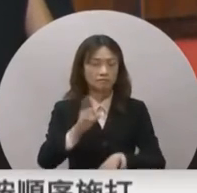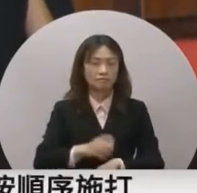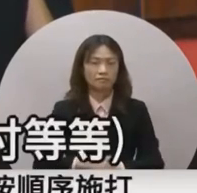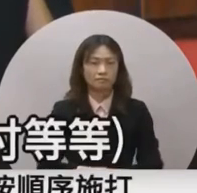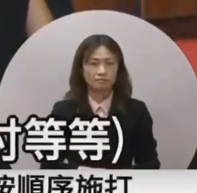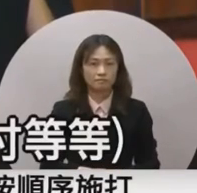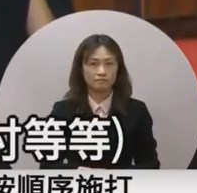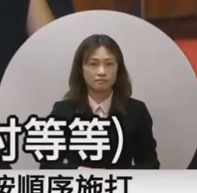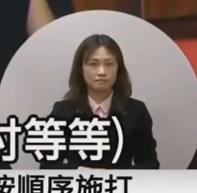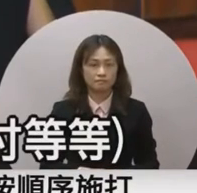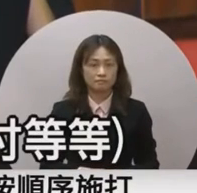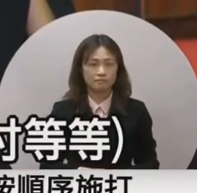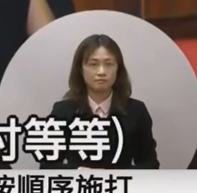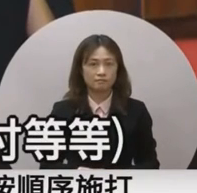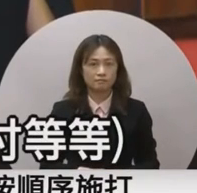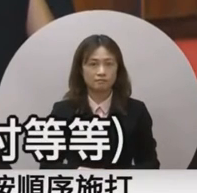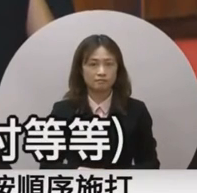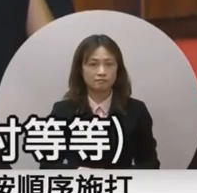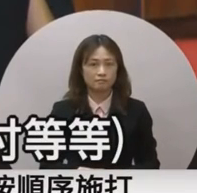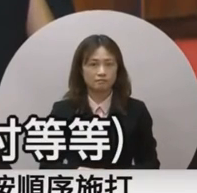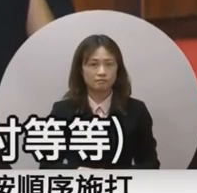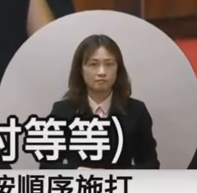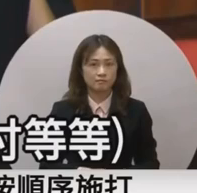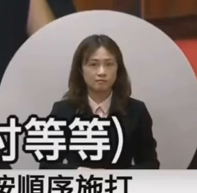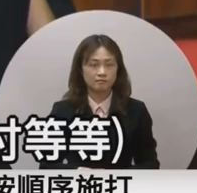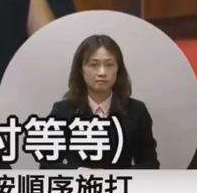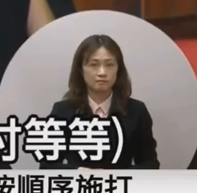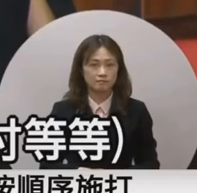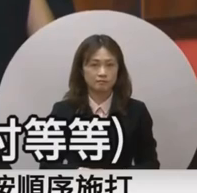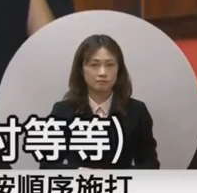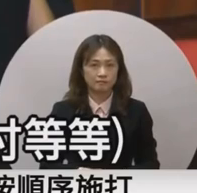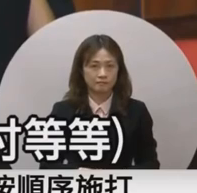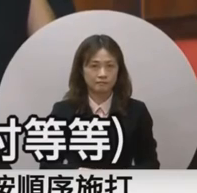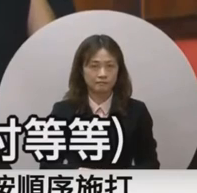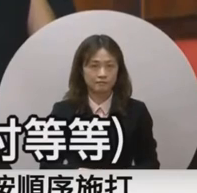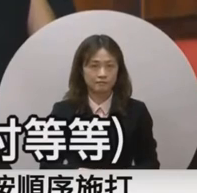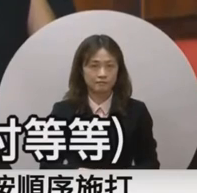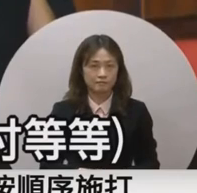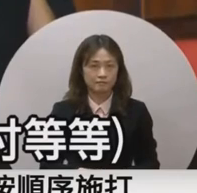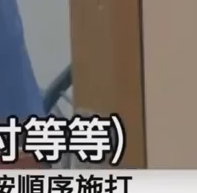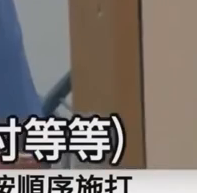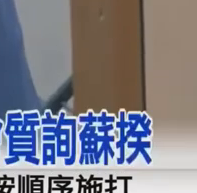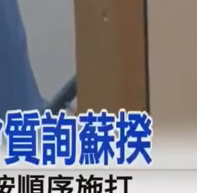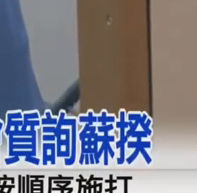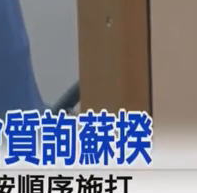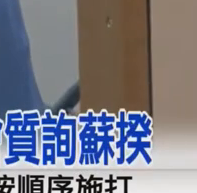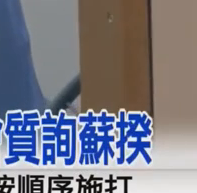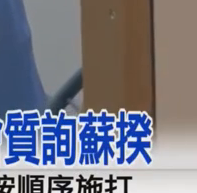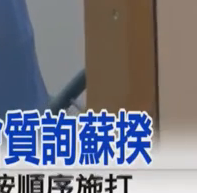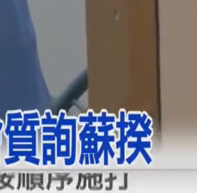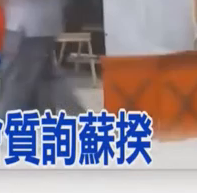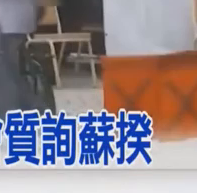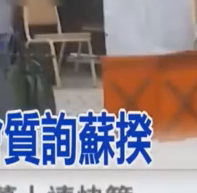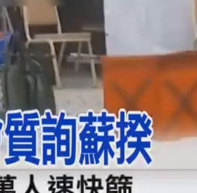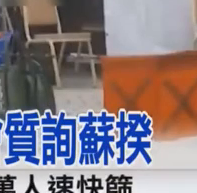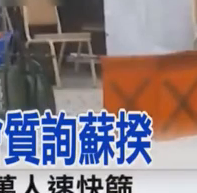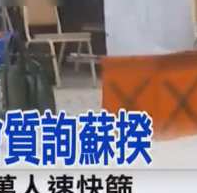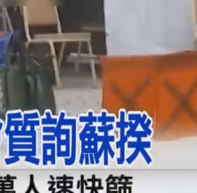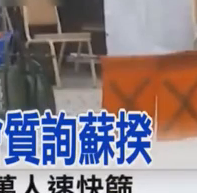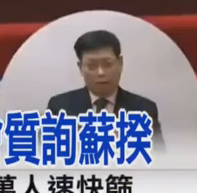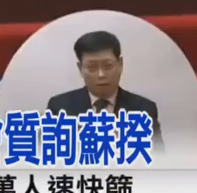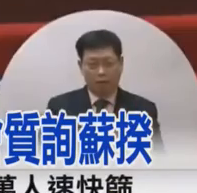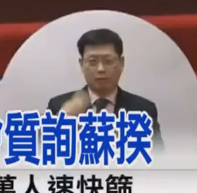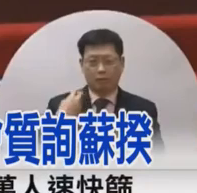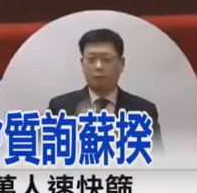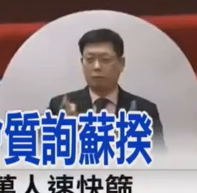64亿？ 相关支付在。企业里面有分易支付等等。 三级警戒延期，没有疫苗，立委国会质